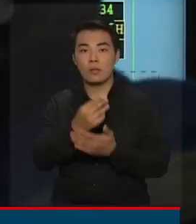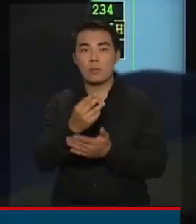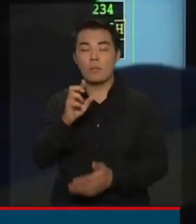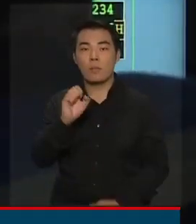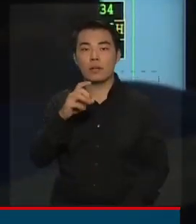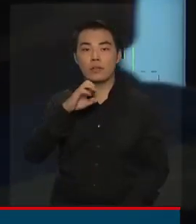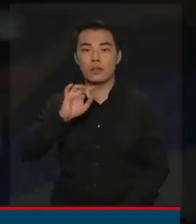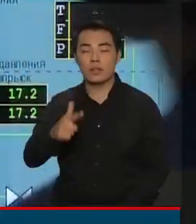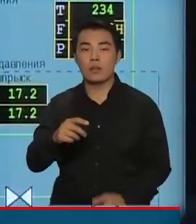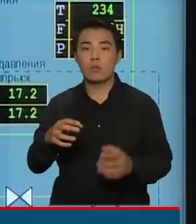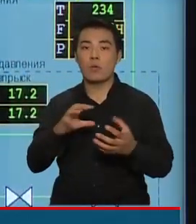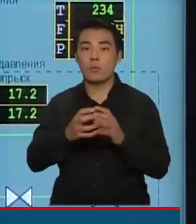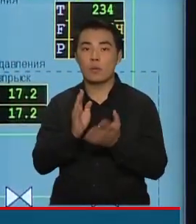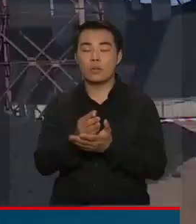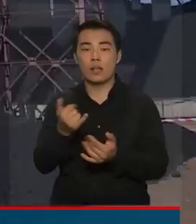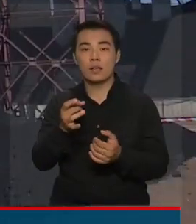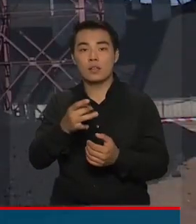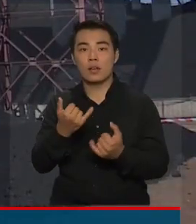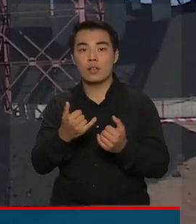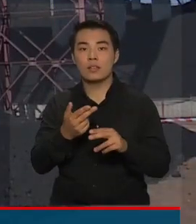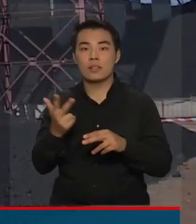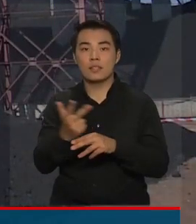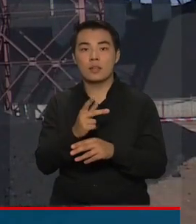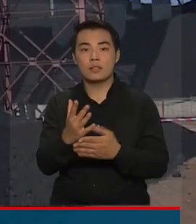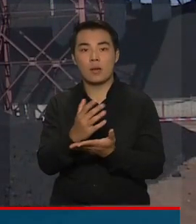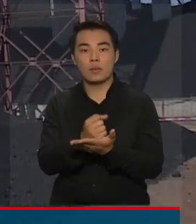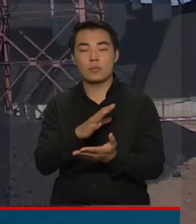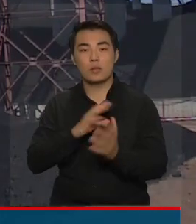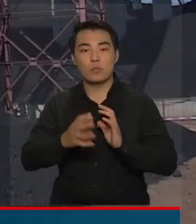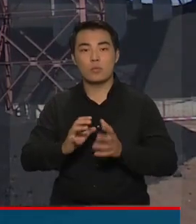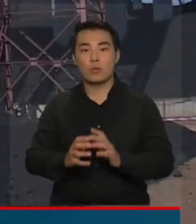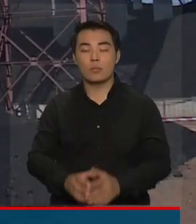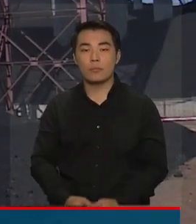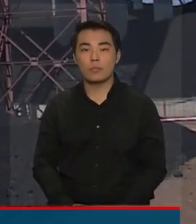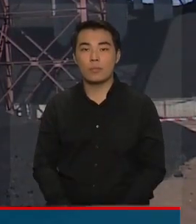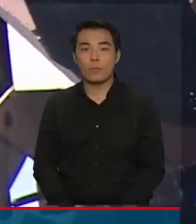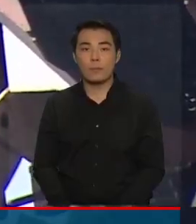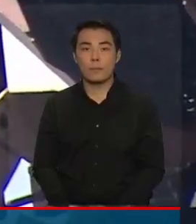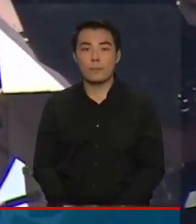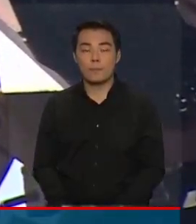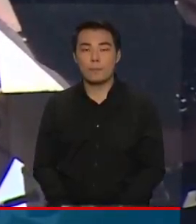КУМР». Возможно, поэтому регионы только на треть запаслись углем.